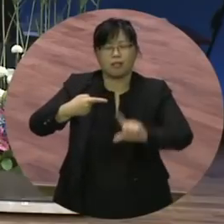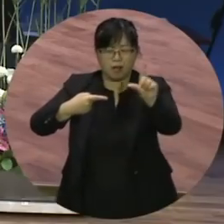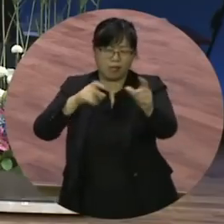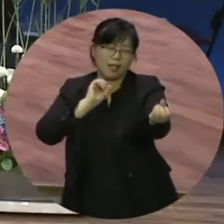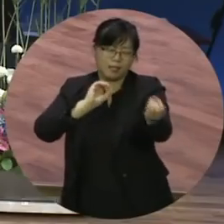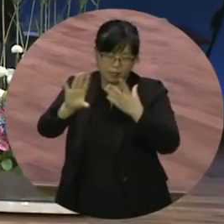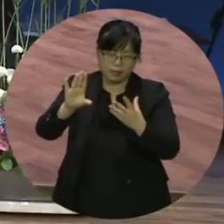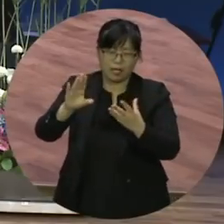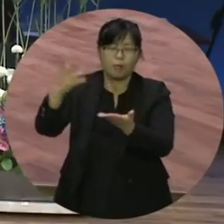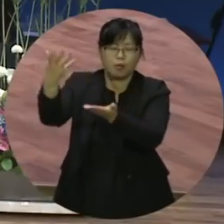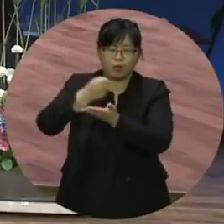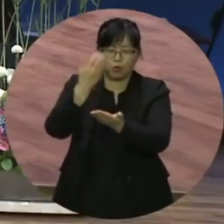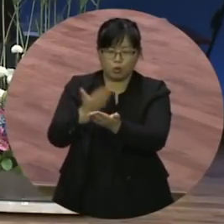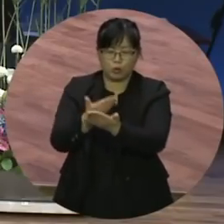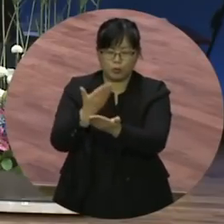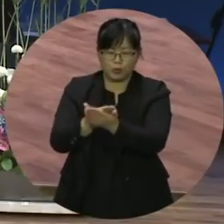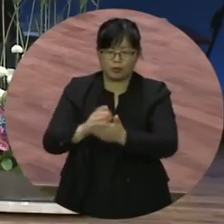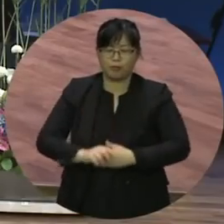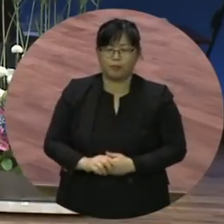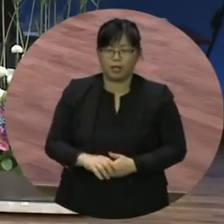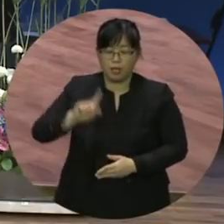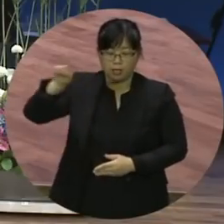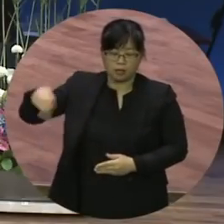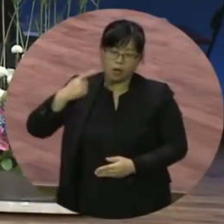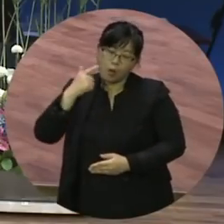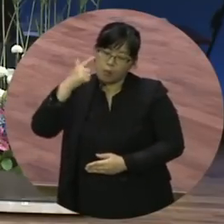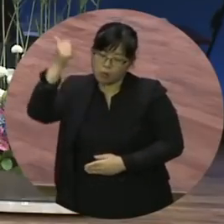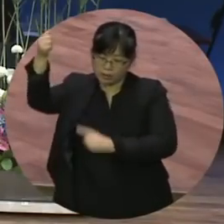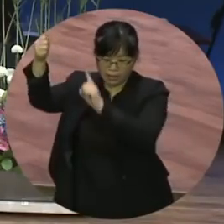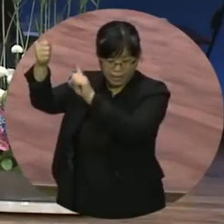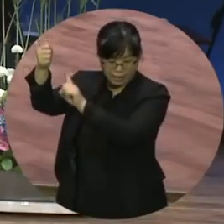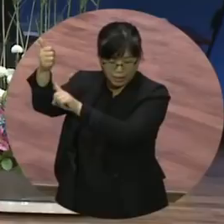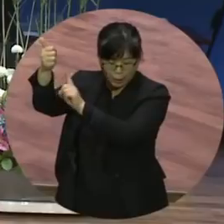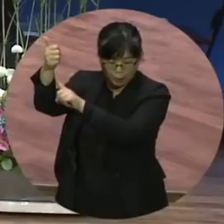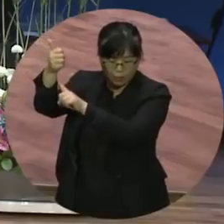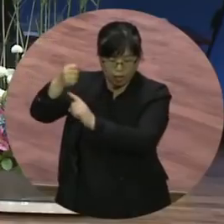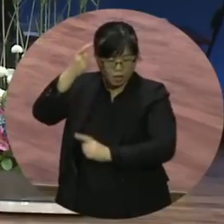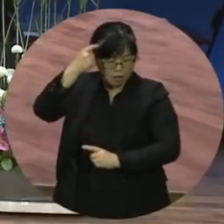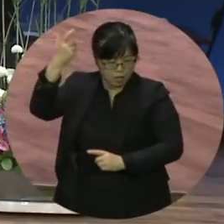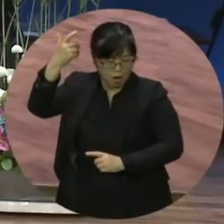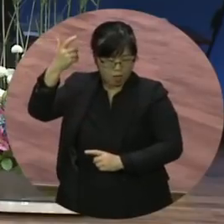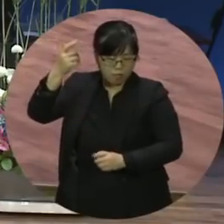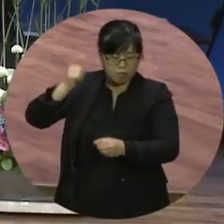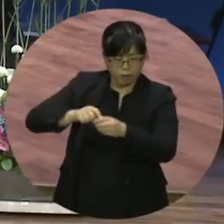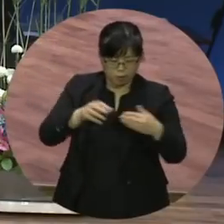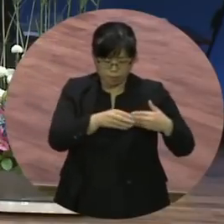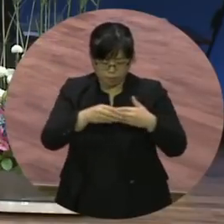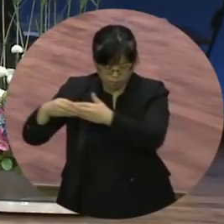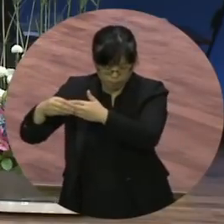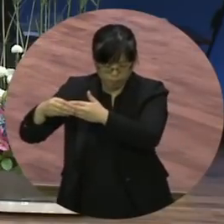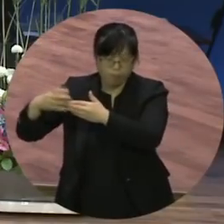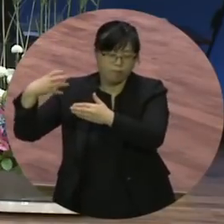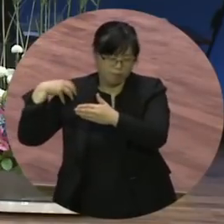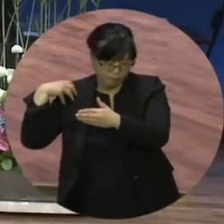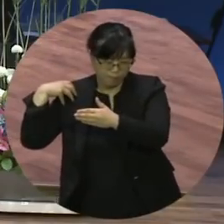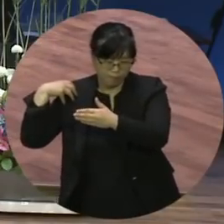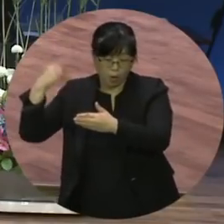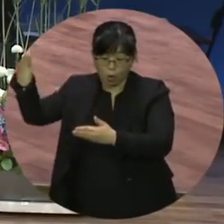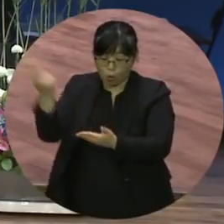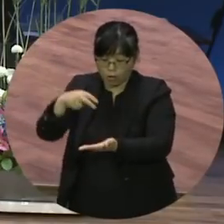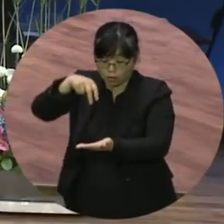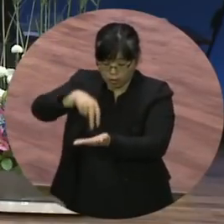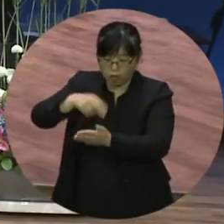우리 정은유 담임 목사님을 237 나라 복음화의 영적 지도자로 세워주시니 감사를 드립니다. 우리 목사님에게